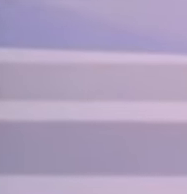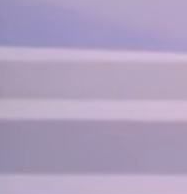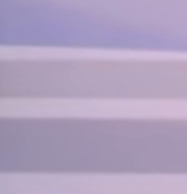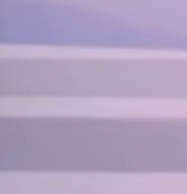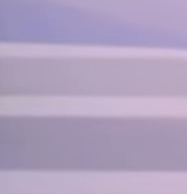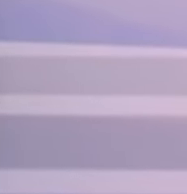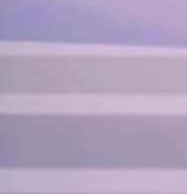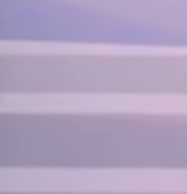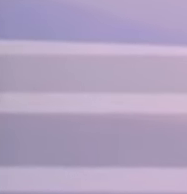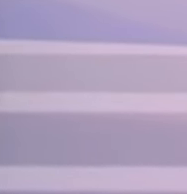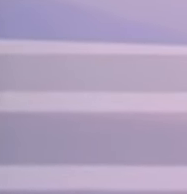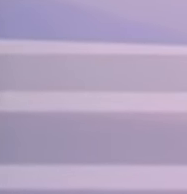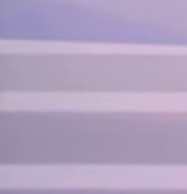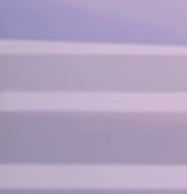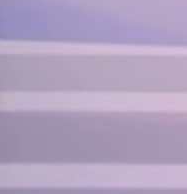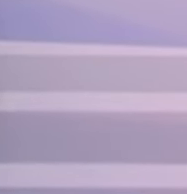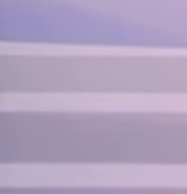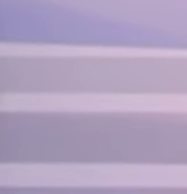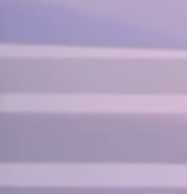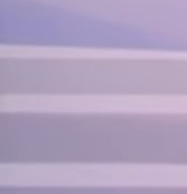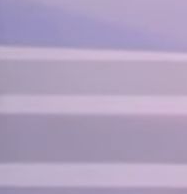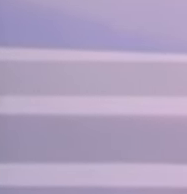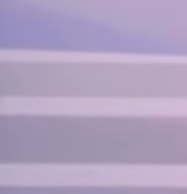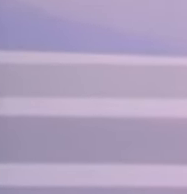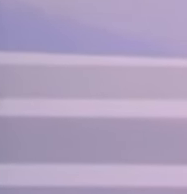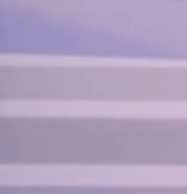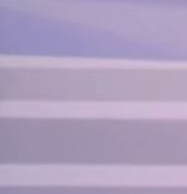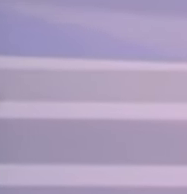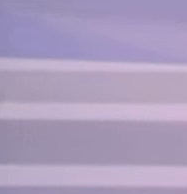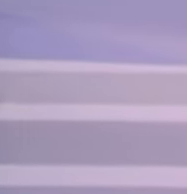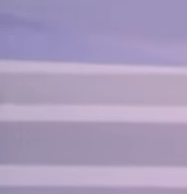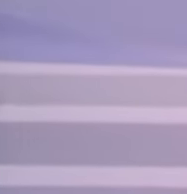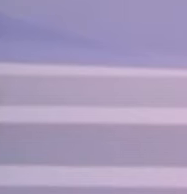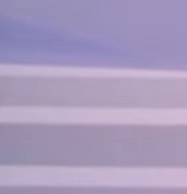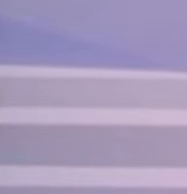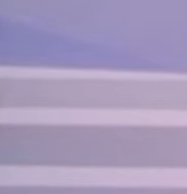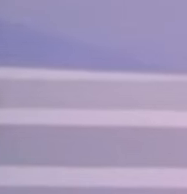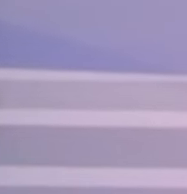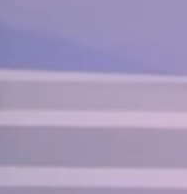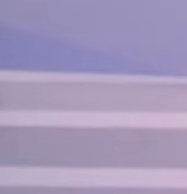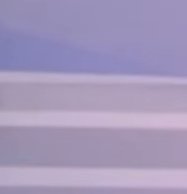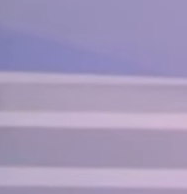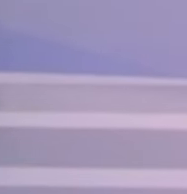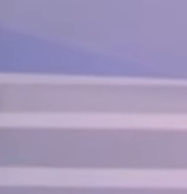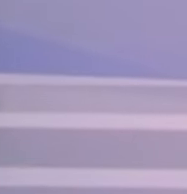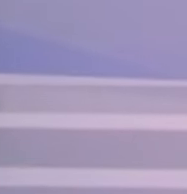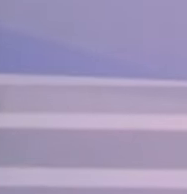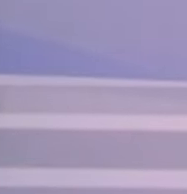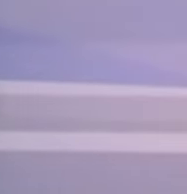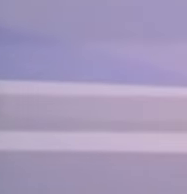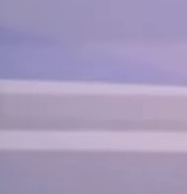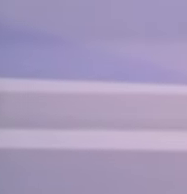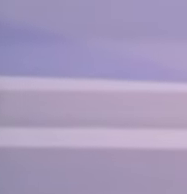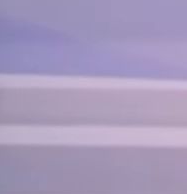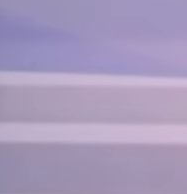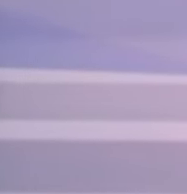Baka puso, patuloy na tumutok sa mga balita. Mag-subscribe sa GMA Integrated News sa YouTube. Sa mga kapuso